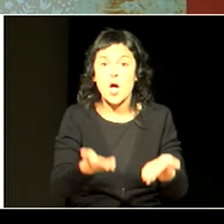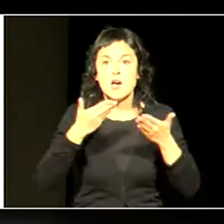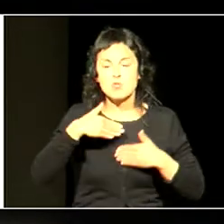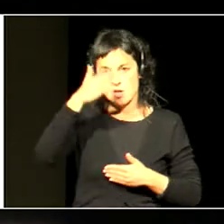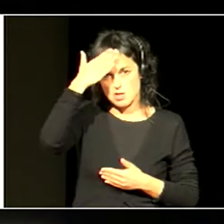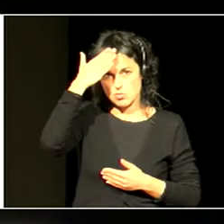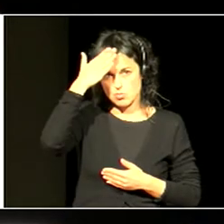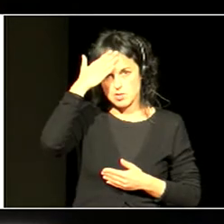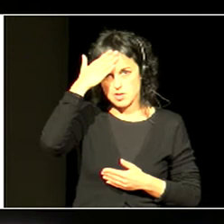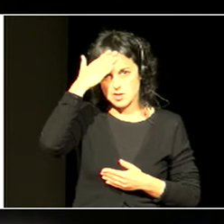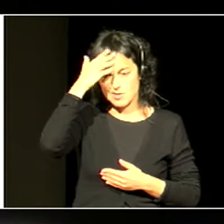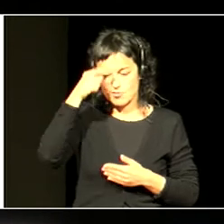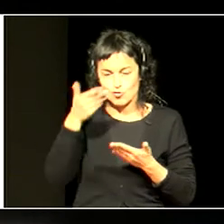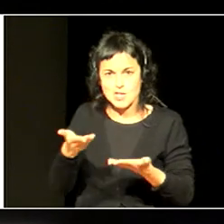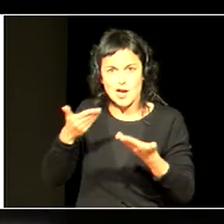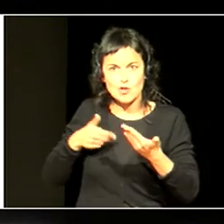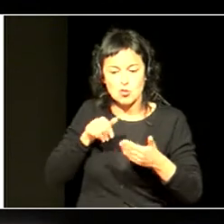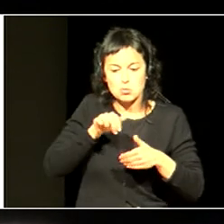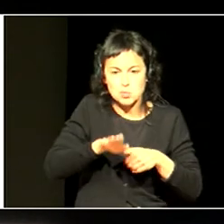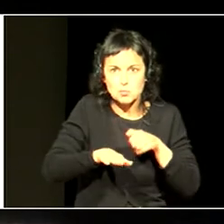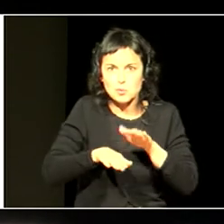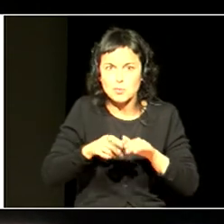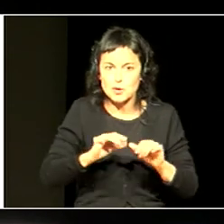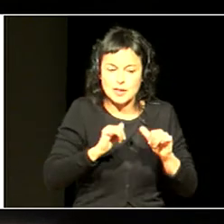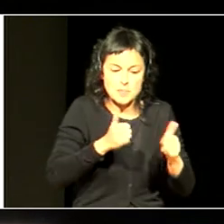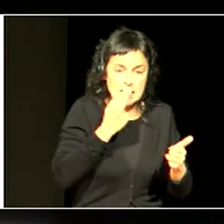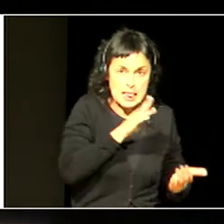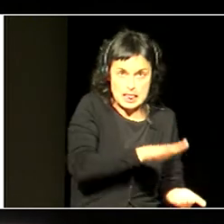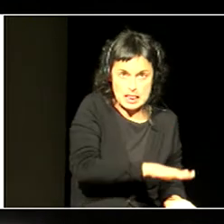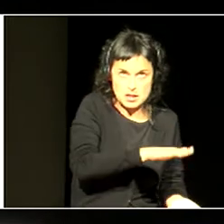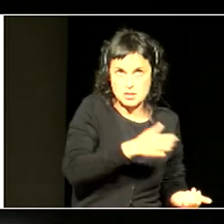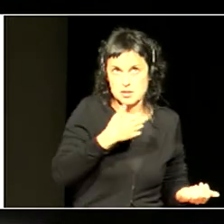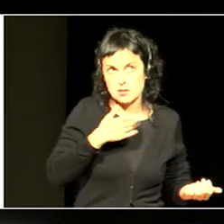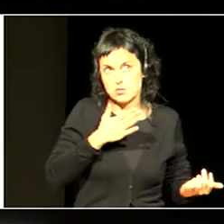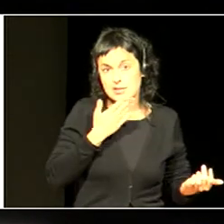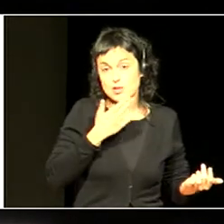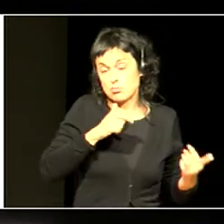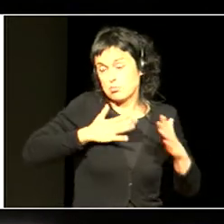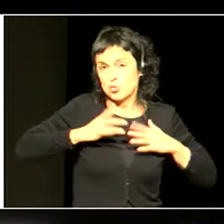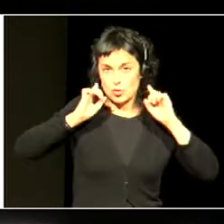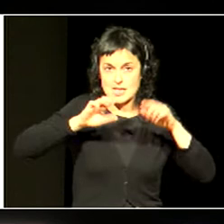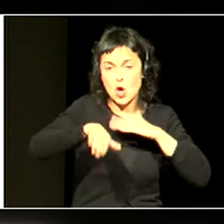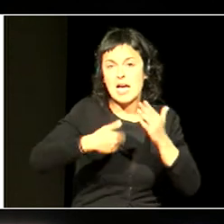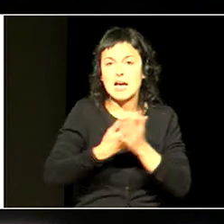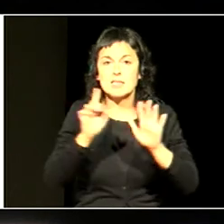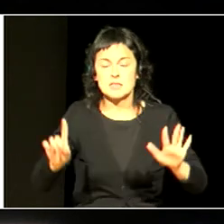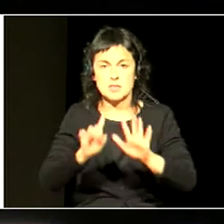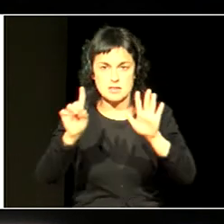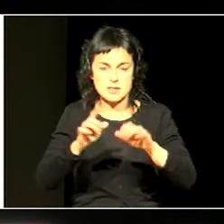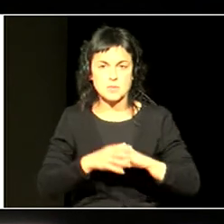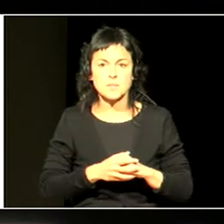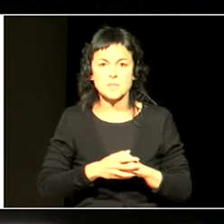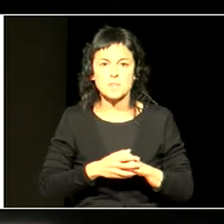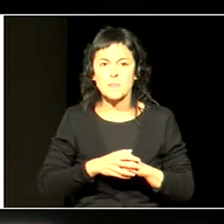da bena da sekuentzi bat, azten dana txiki-txikitatik, gure kasuan seigarren mailara arte. Eta gero, laugarren puntua